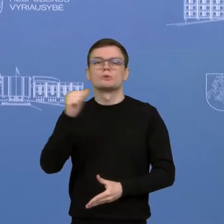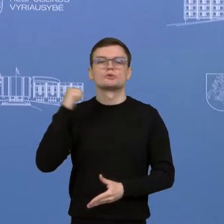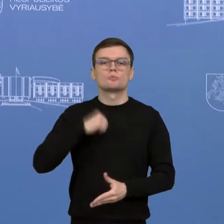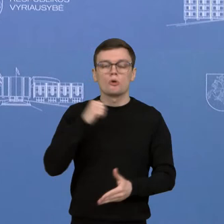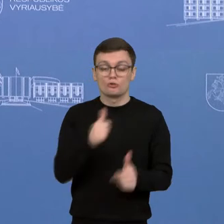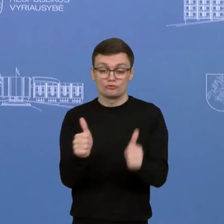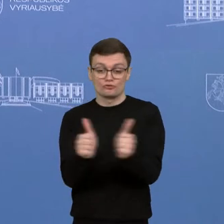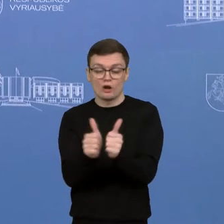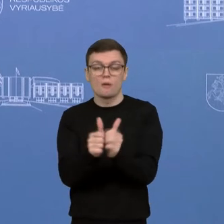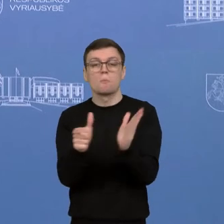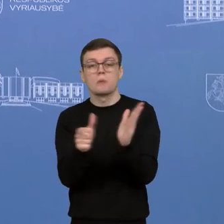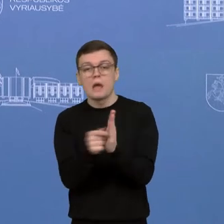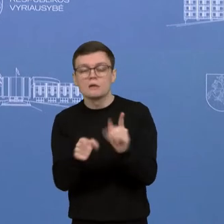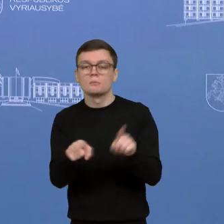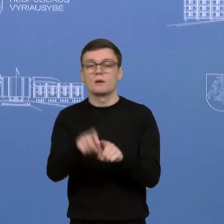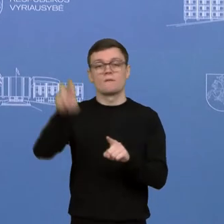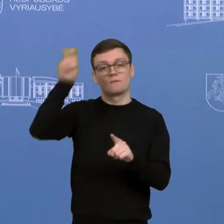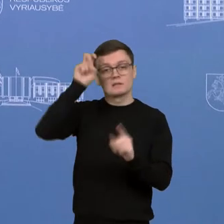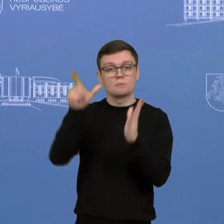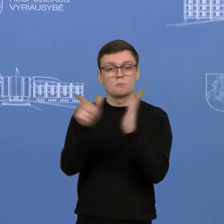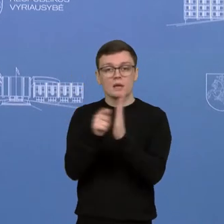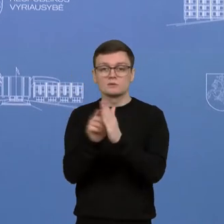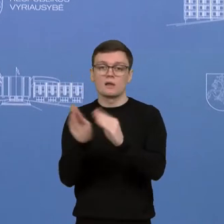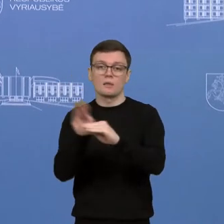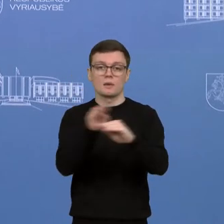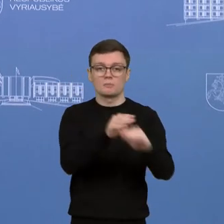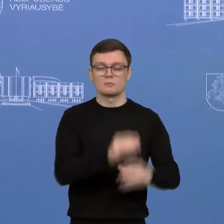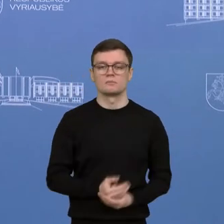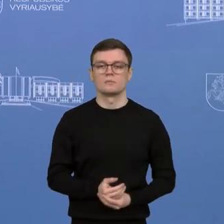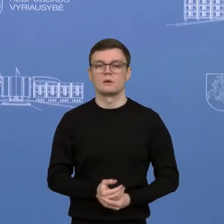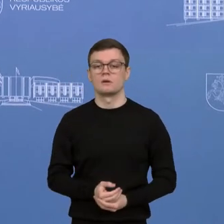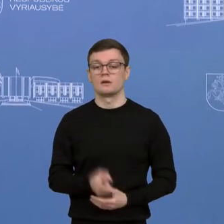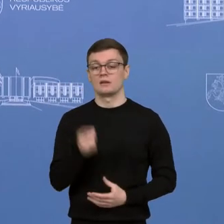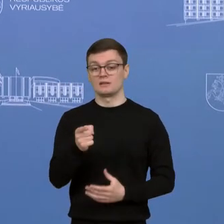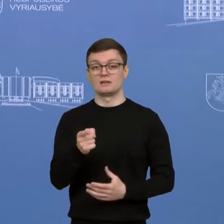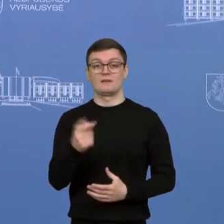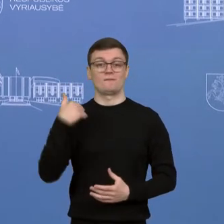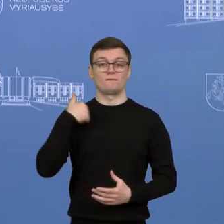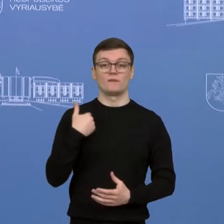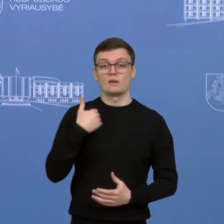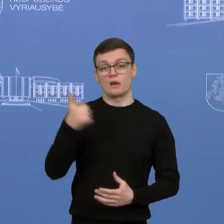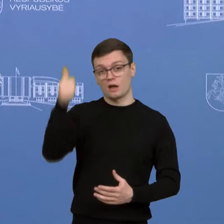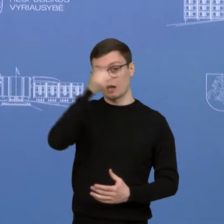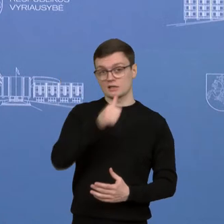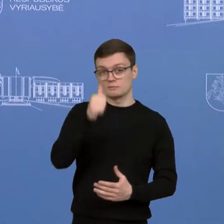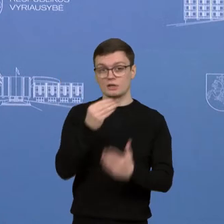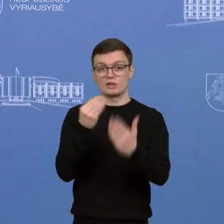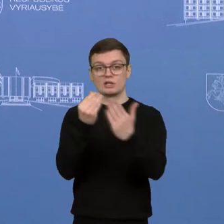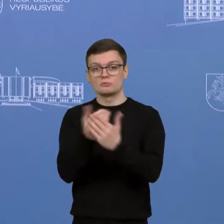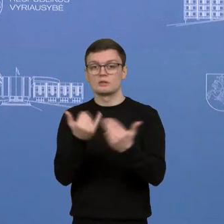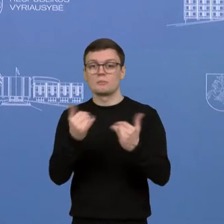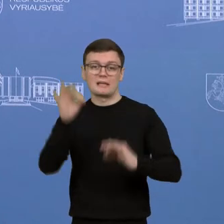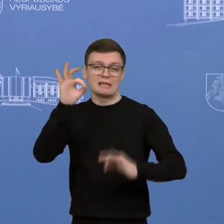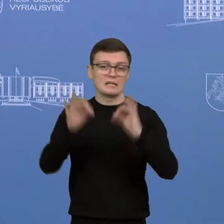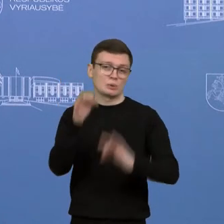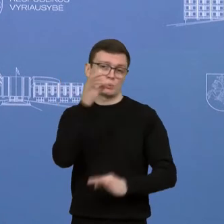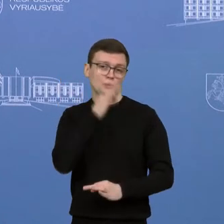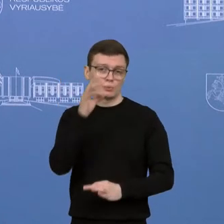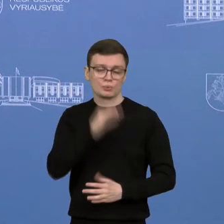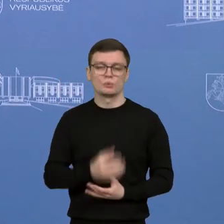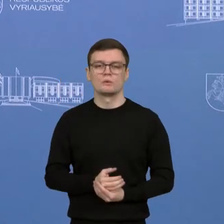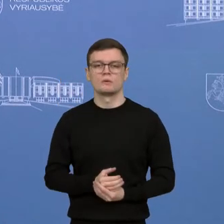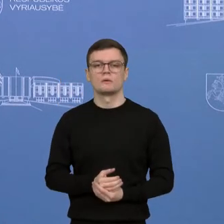šalia pensijų ir valstybinių pensijų didėjimų. Kol kas šita išmoka nėra indeksuojama, svarstysime apie jos